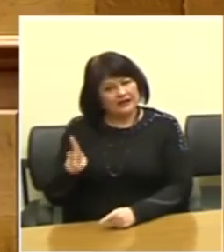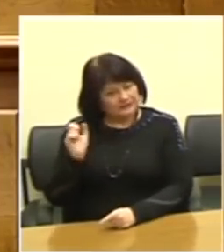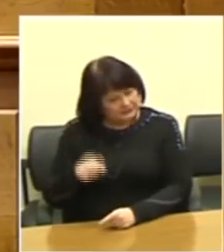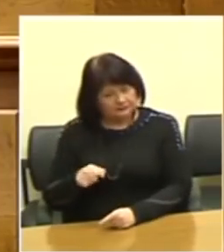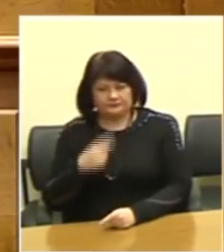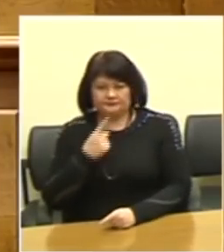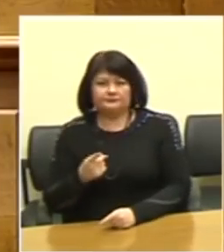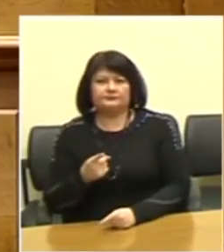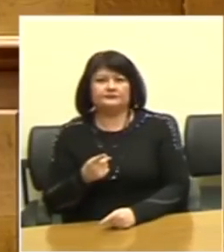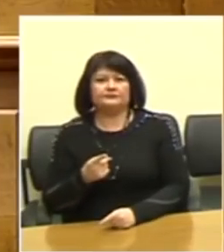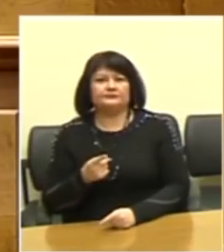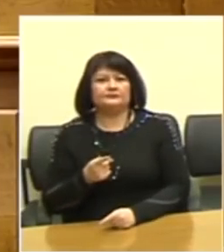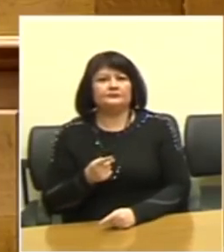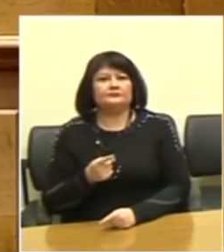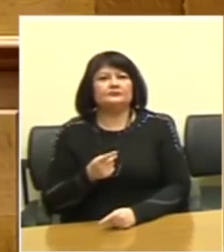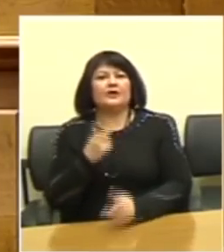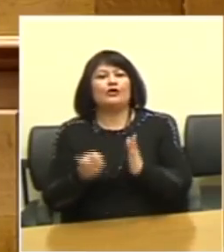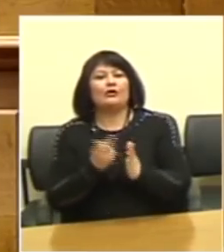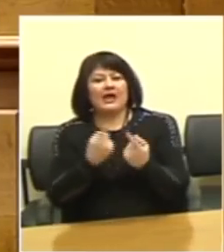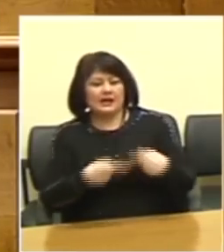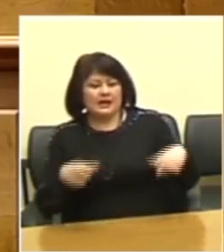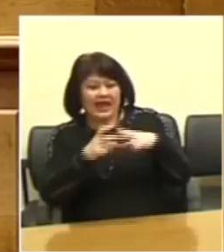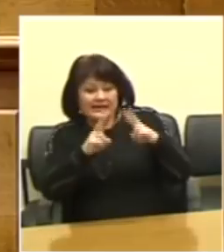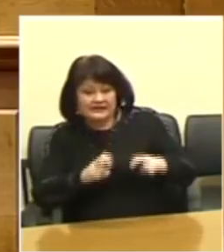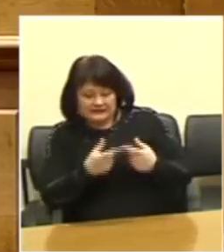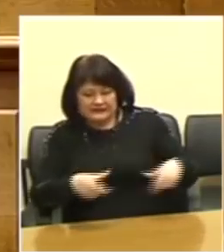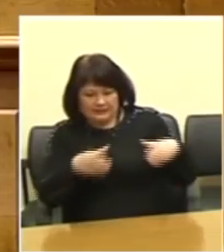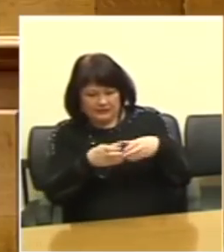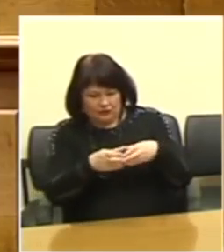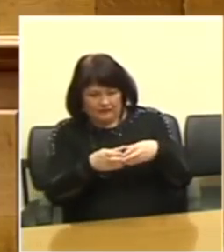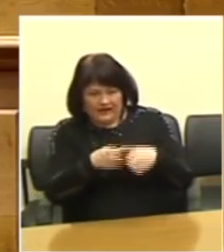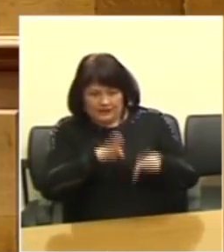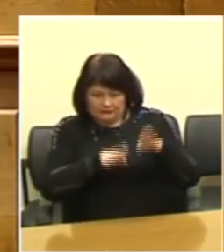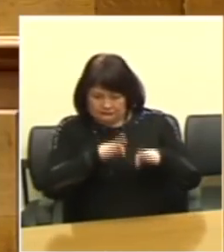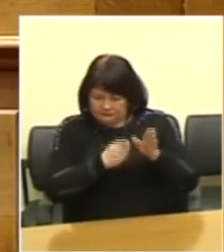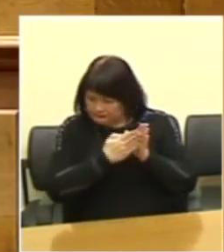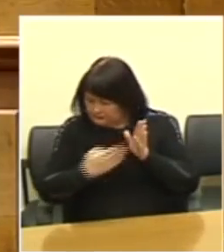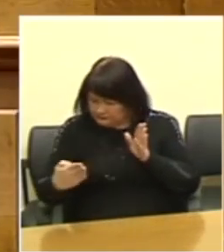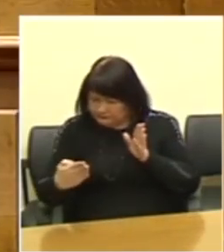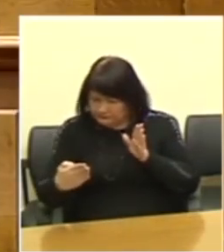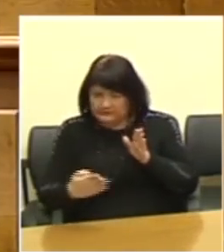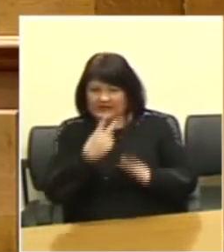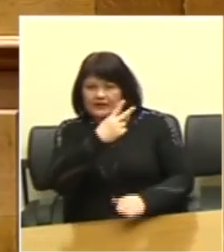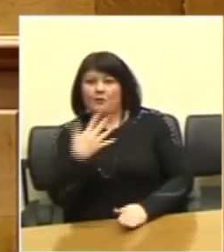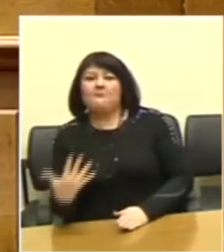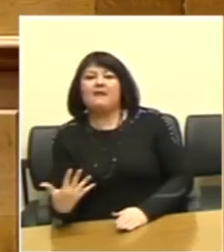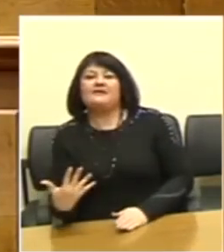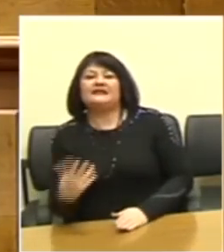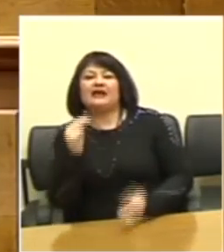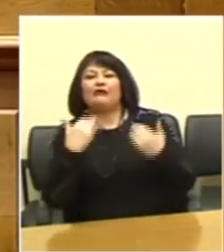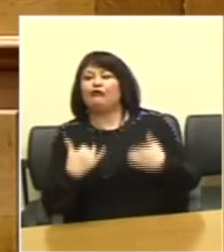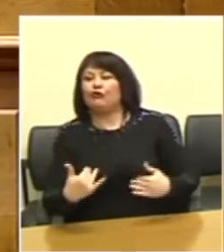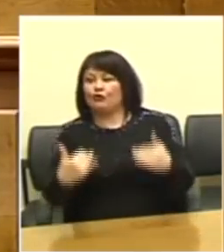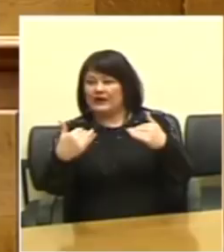για δυνατότητα 2 εξεταστικών επιτροπών αναβουλευτική περίοδο από τα 2/5 της Βουλής,